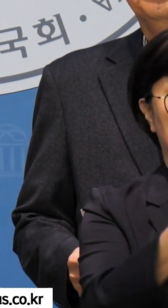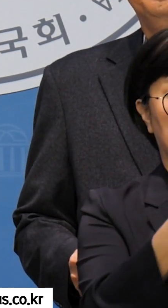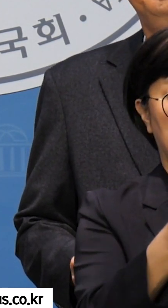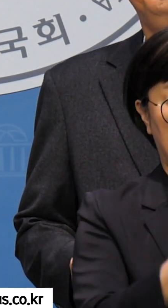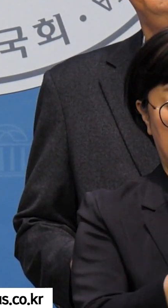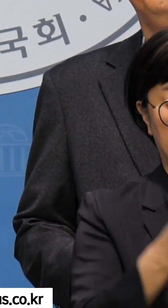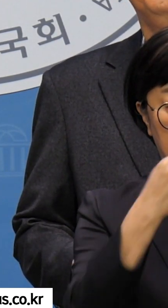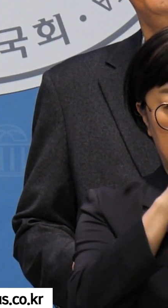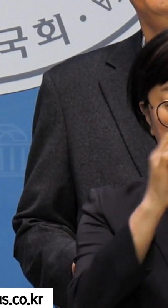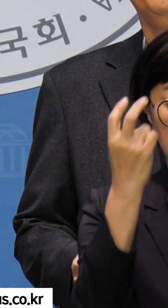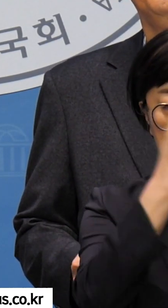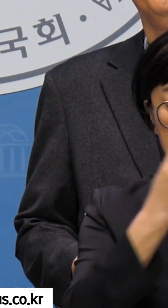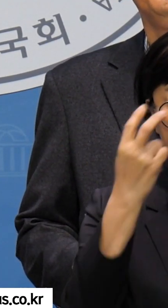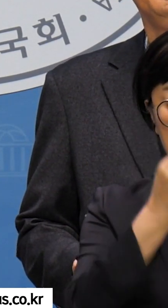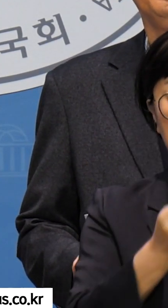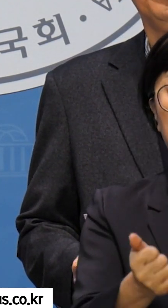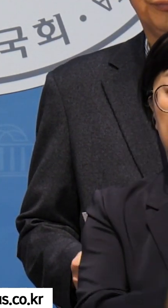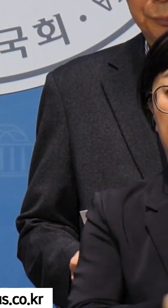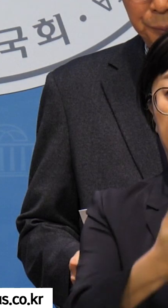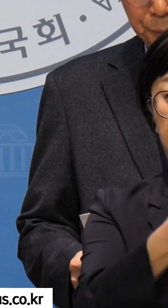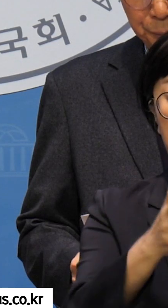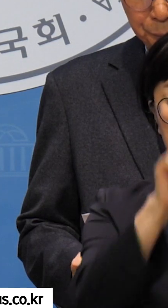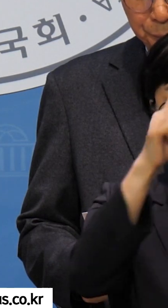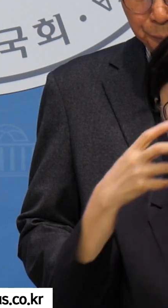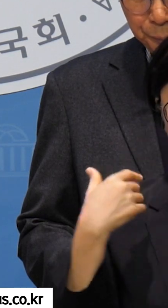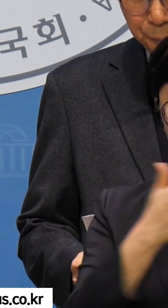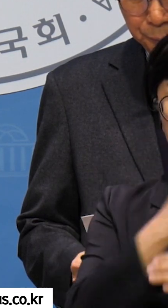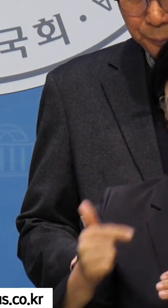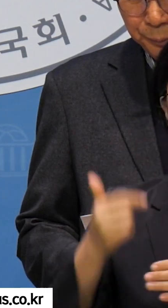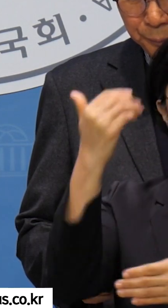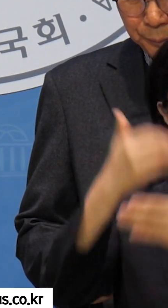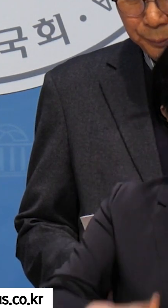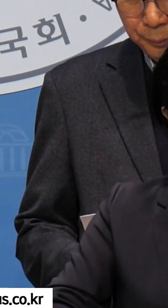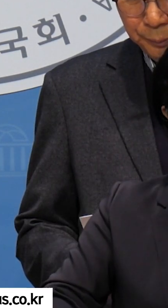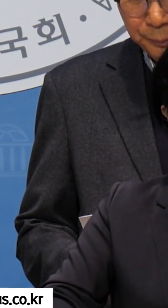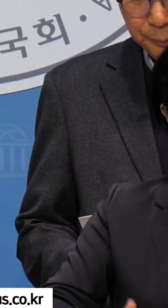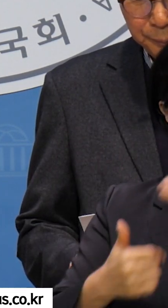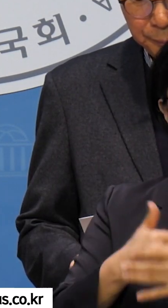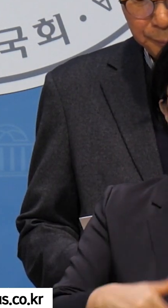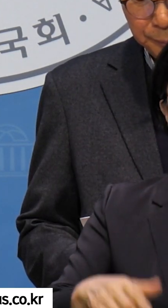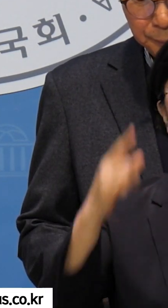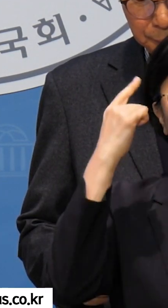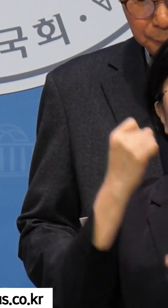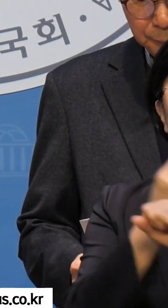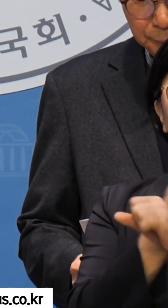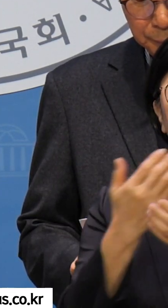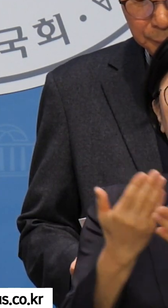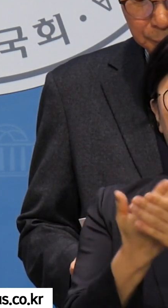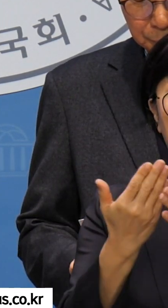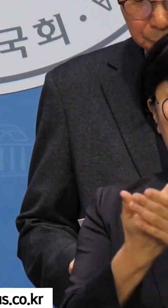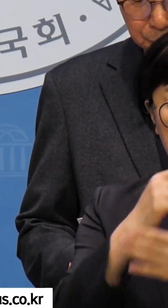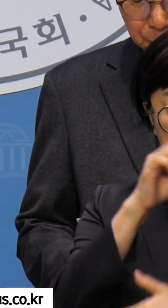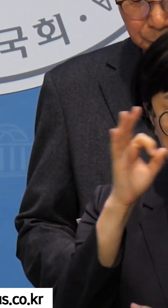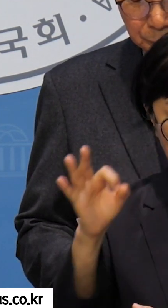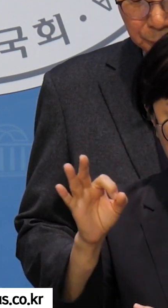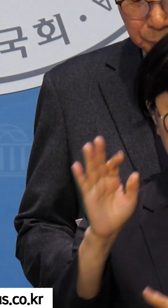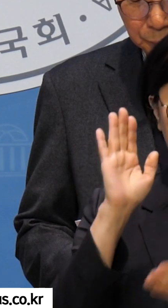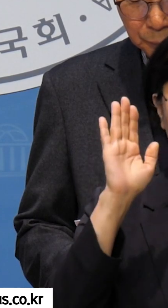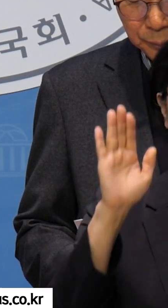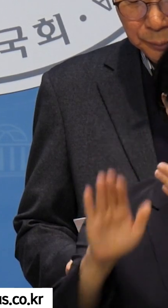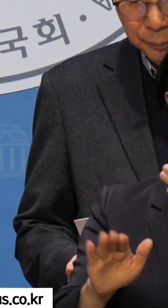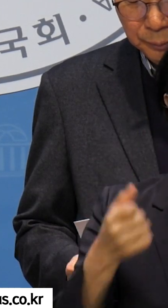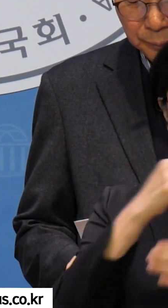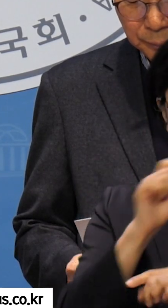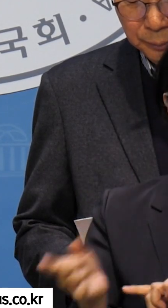과방위 예산심사소위위원들은 정부가 무도하게 삭감한 R&D 예산 등 미래 예산